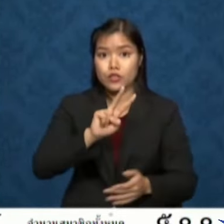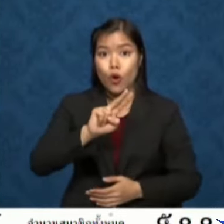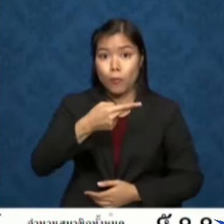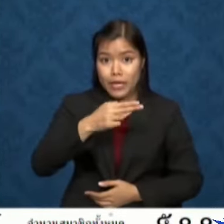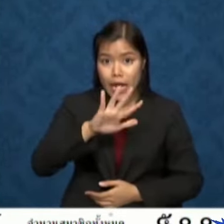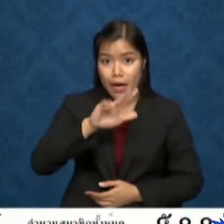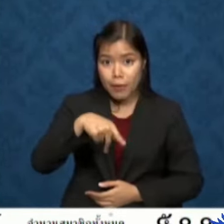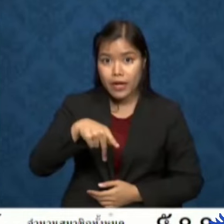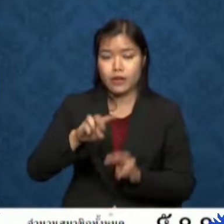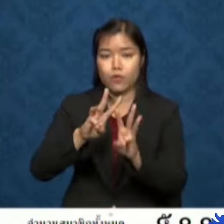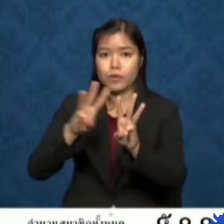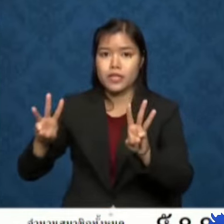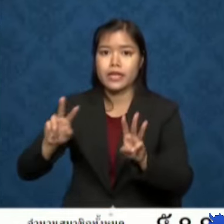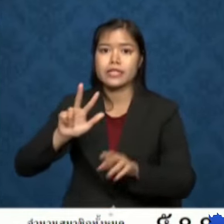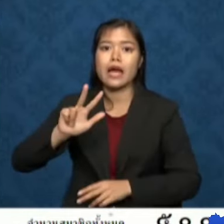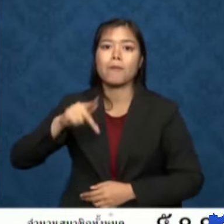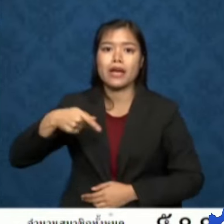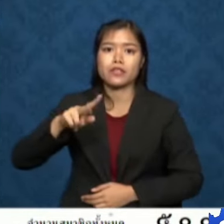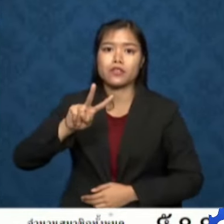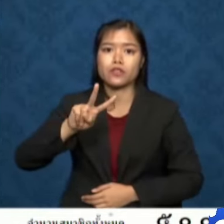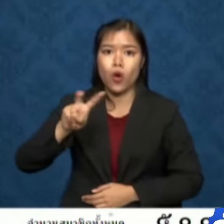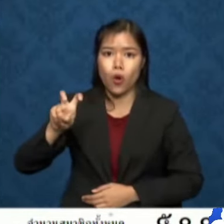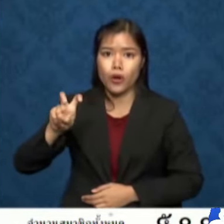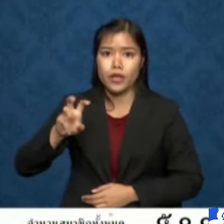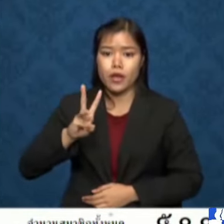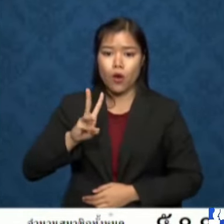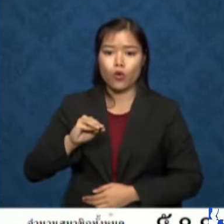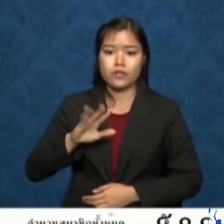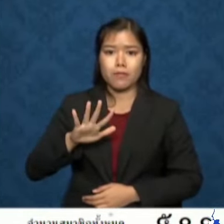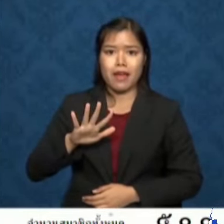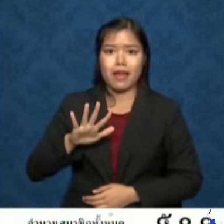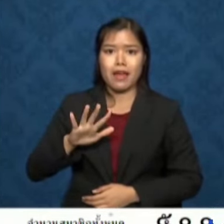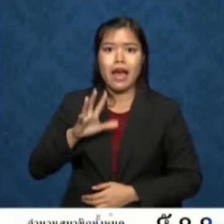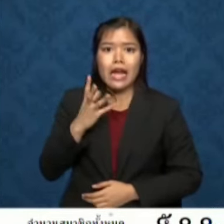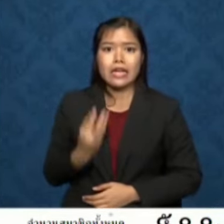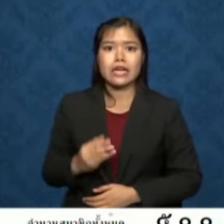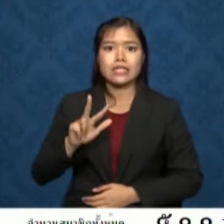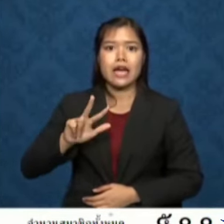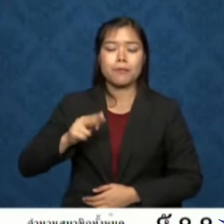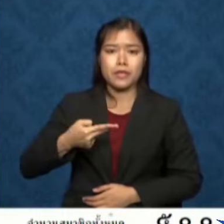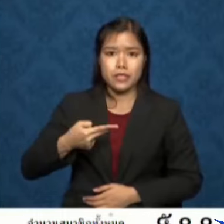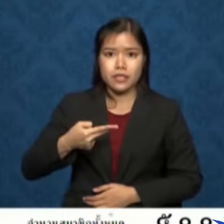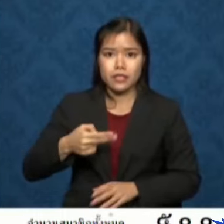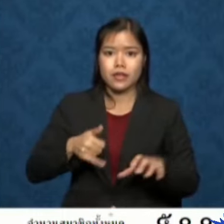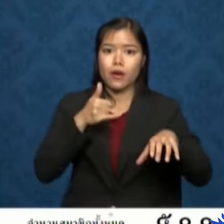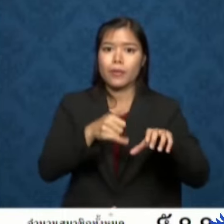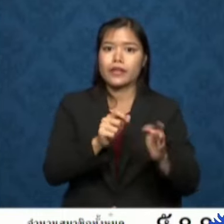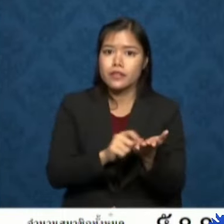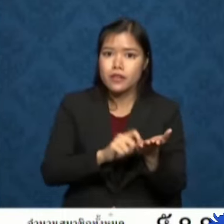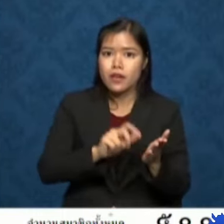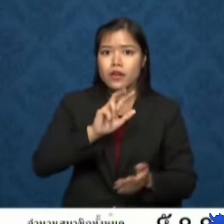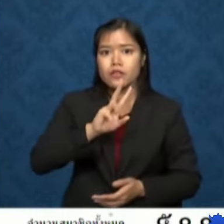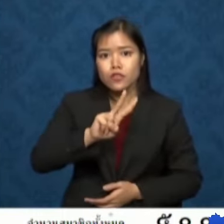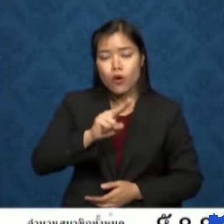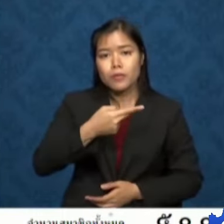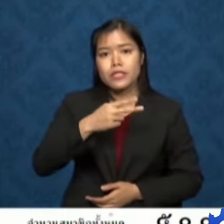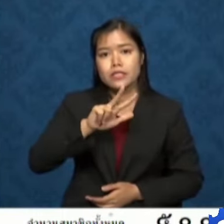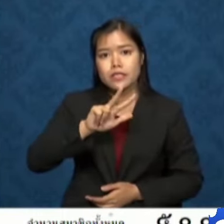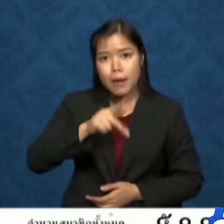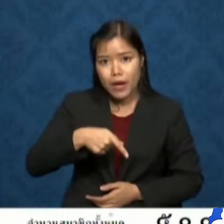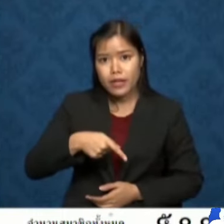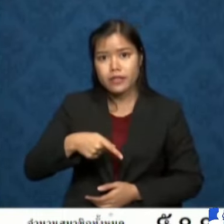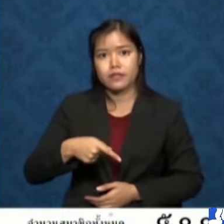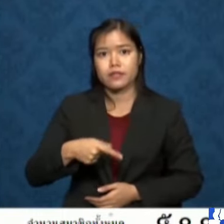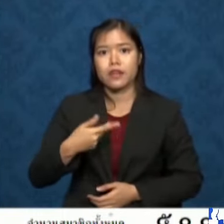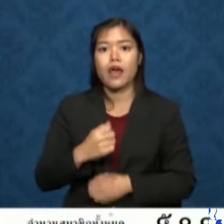ออนไลน์ 3,200ปี 65เหลือเพียงแค่30,000ยอด Walkอิน 23,000ยอดออนไลน์6,600ปี